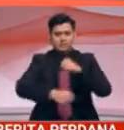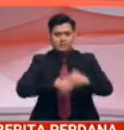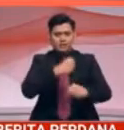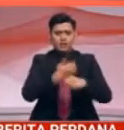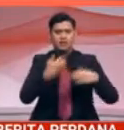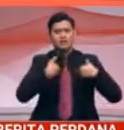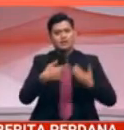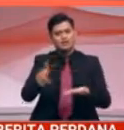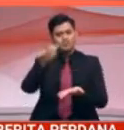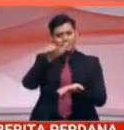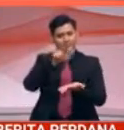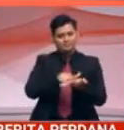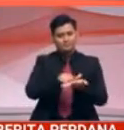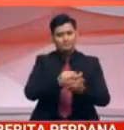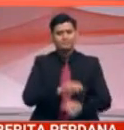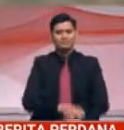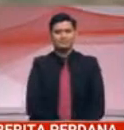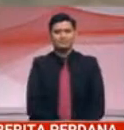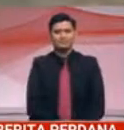ada laporannya.